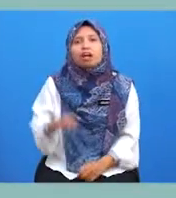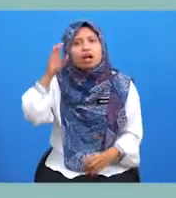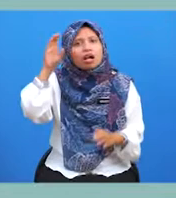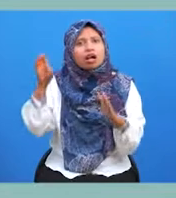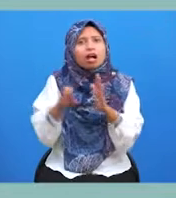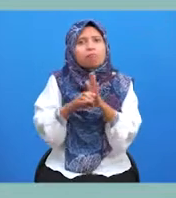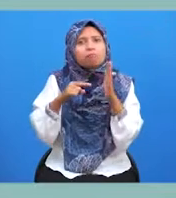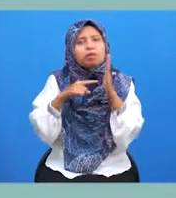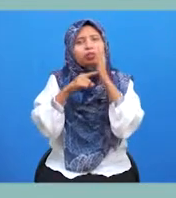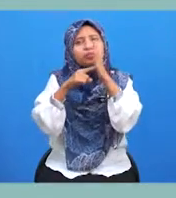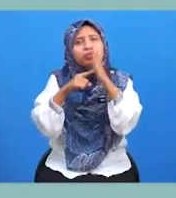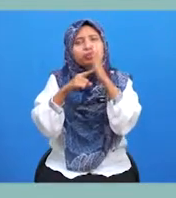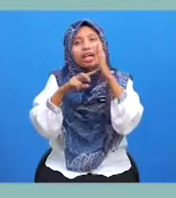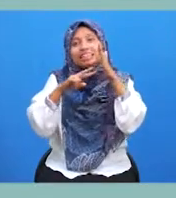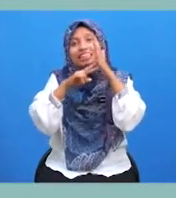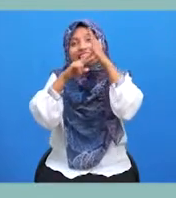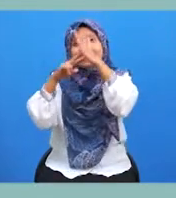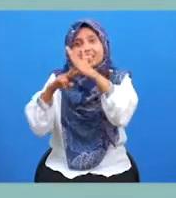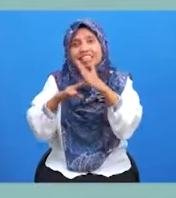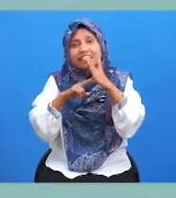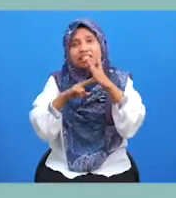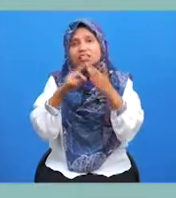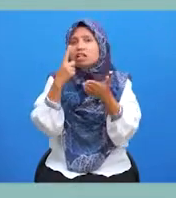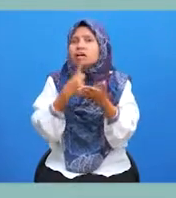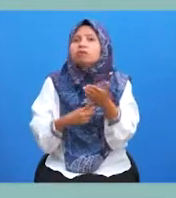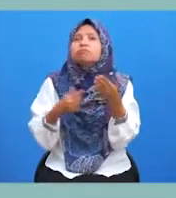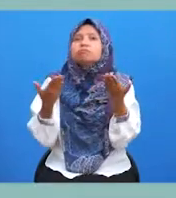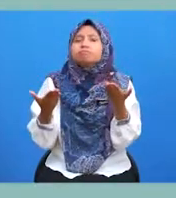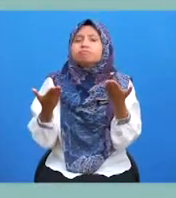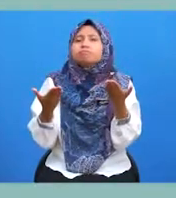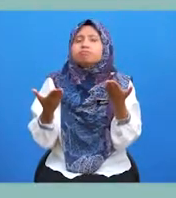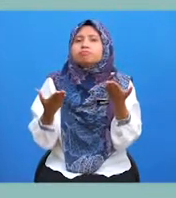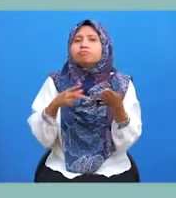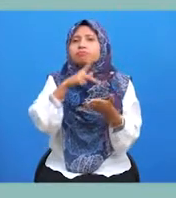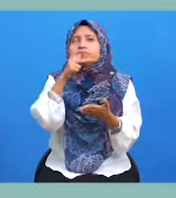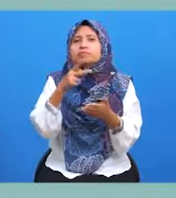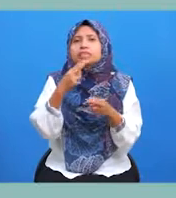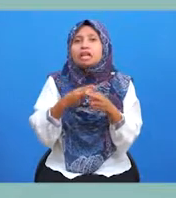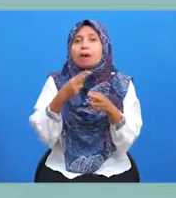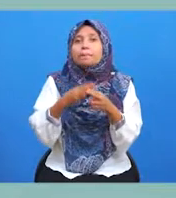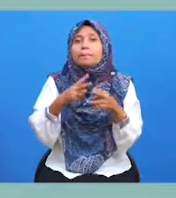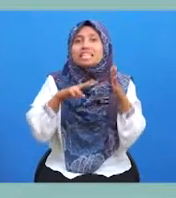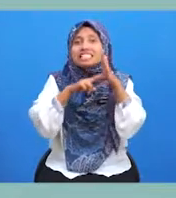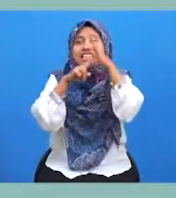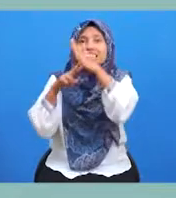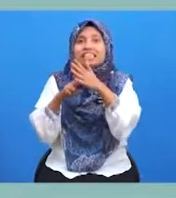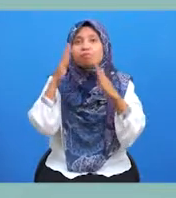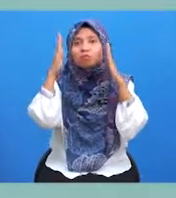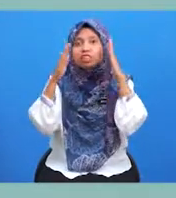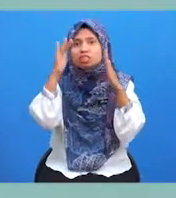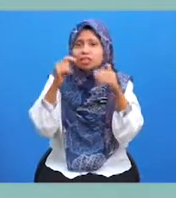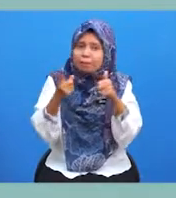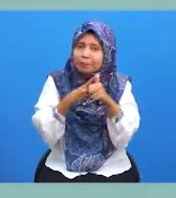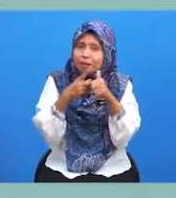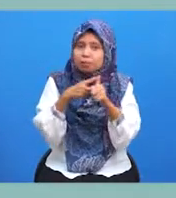Gambar menunjukkan satelit. Tahukah semua murid apakah nama satelit Malaysia